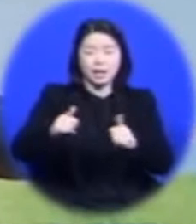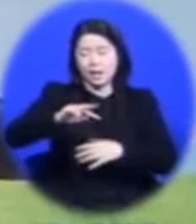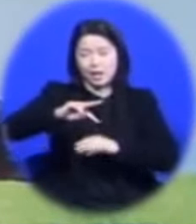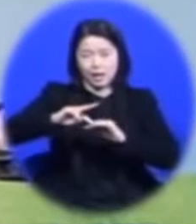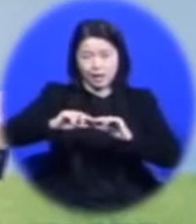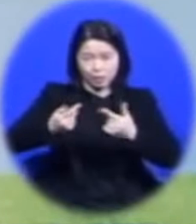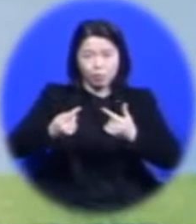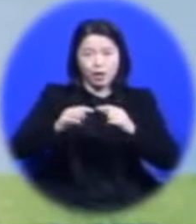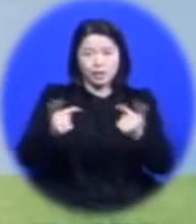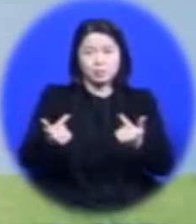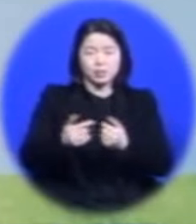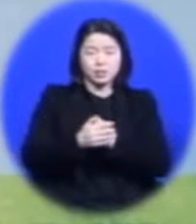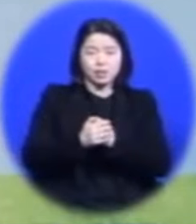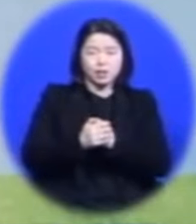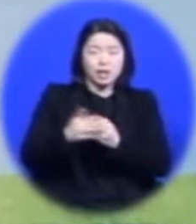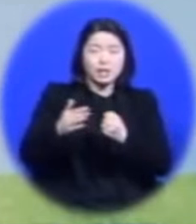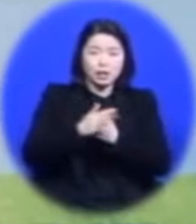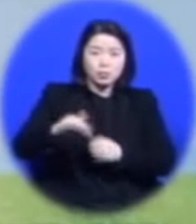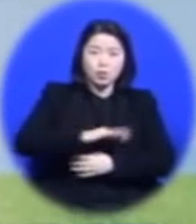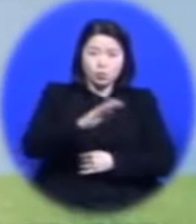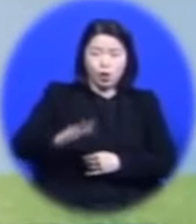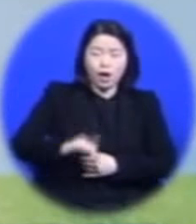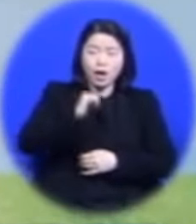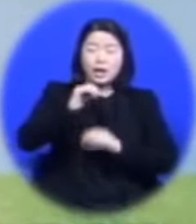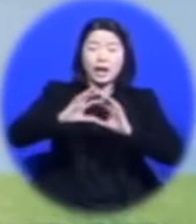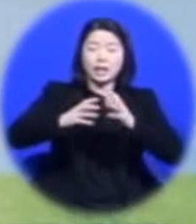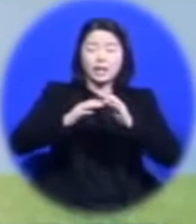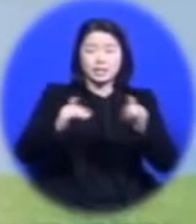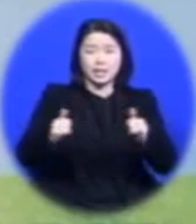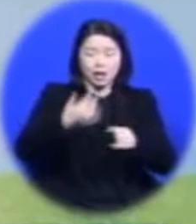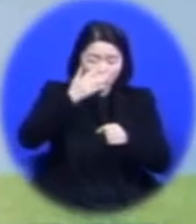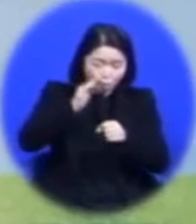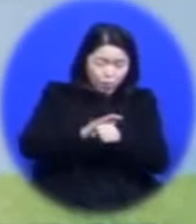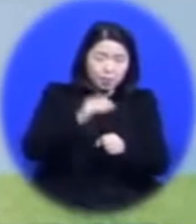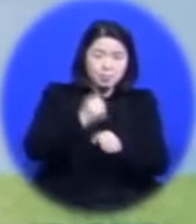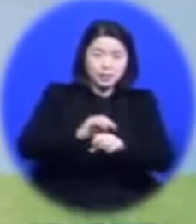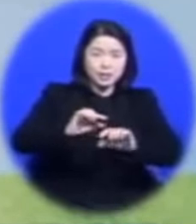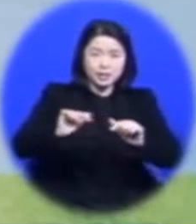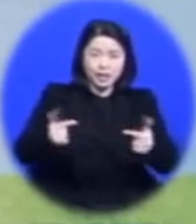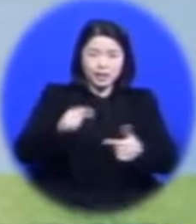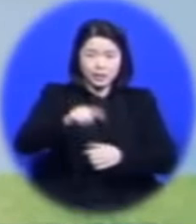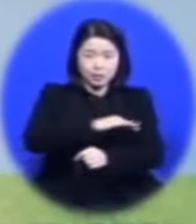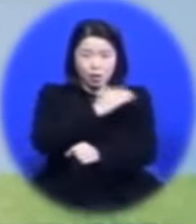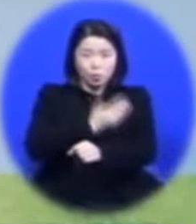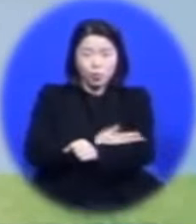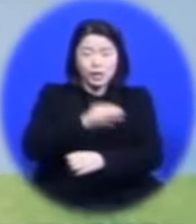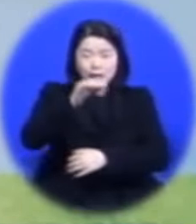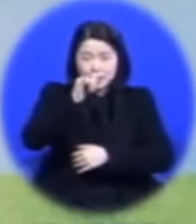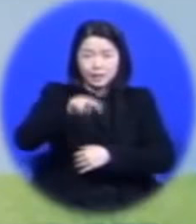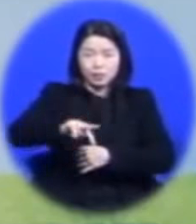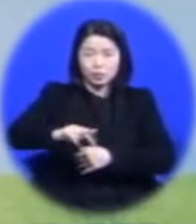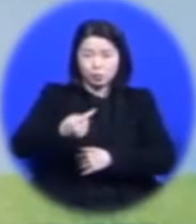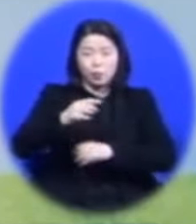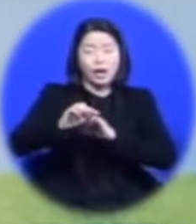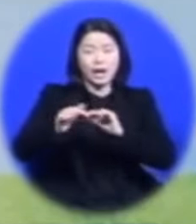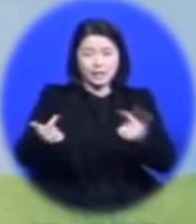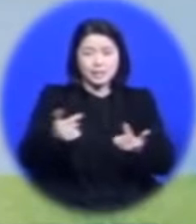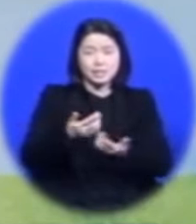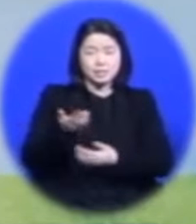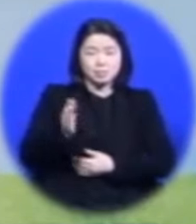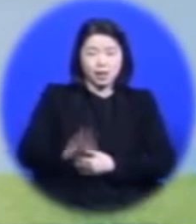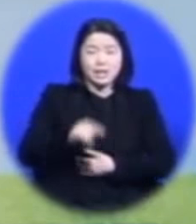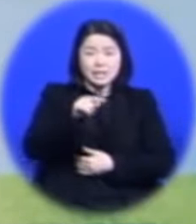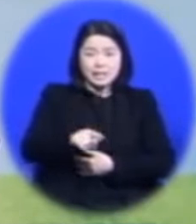아닙니다 그래서 우리가 가난한 사람을 억울하게 하지 않는 무슨 그런 권한이 있는 것도 아니지만